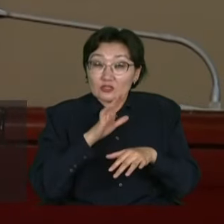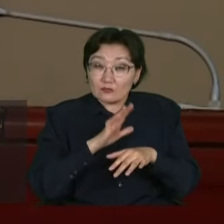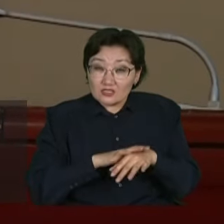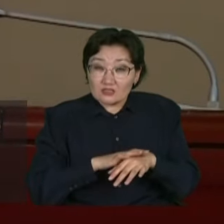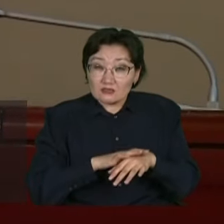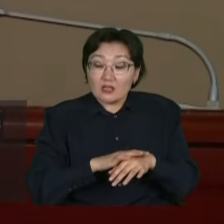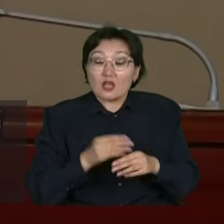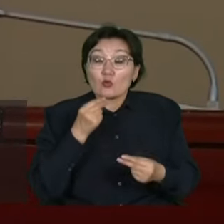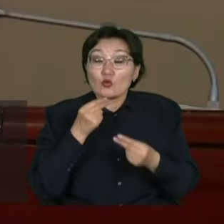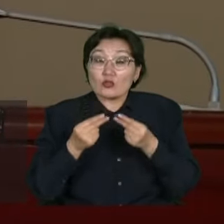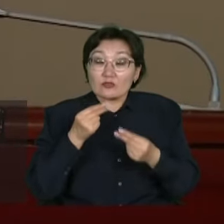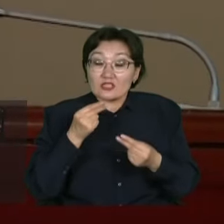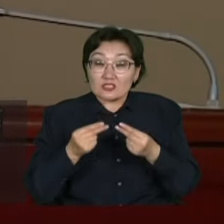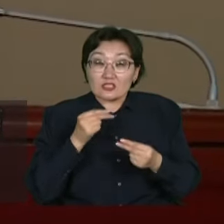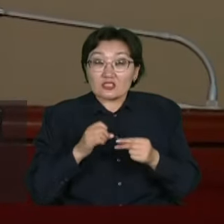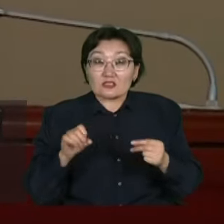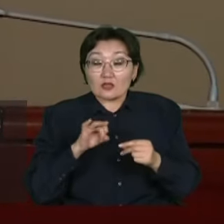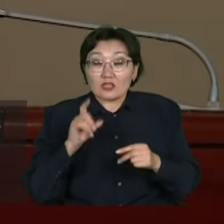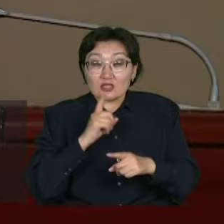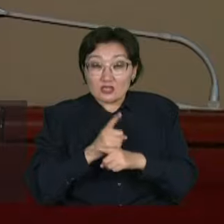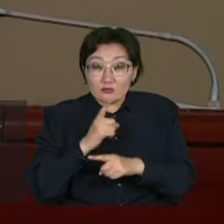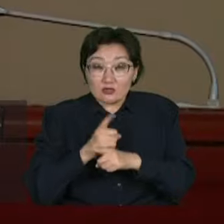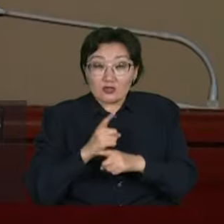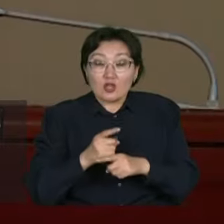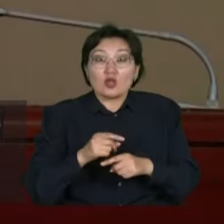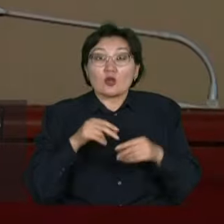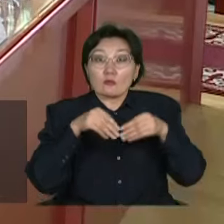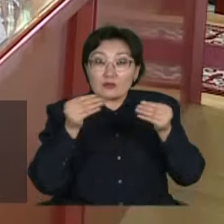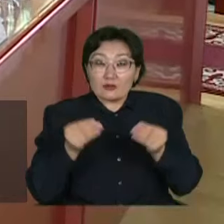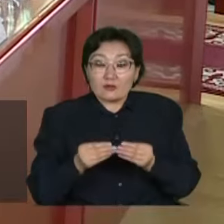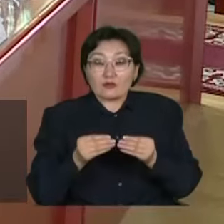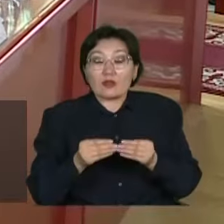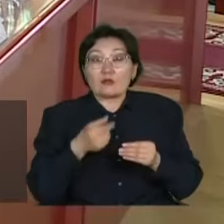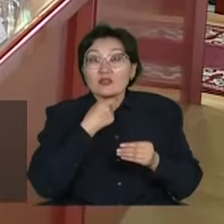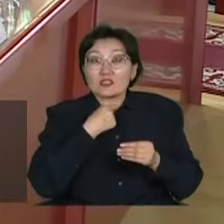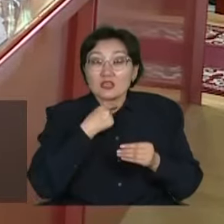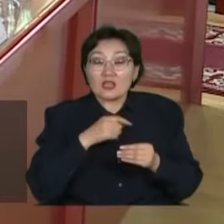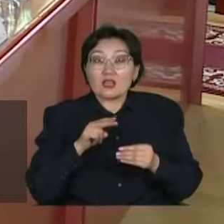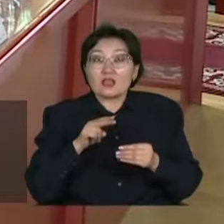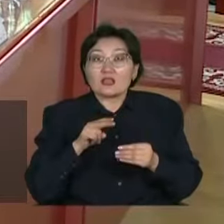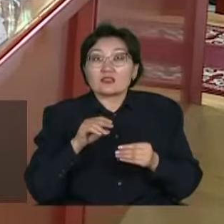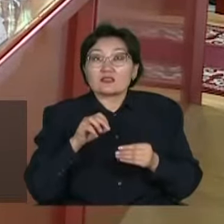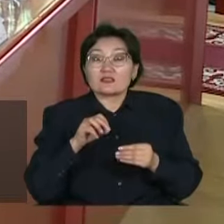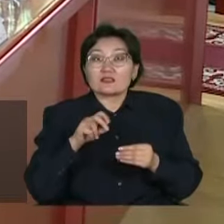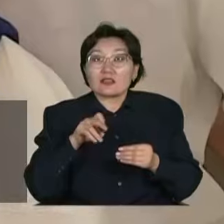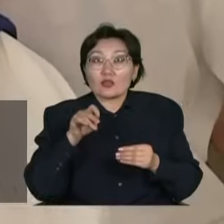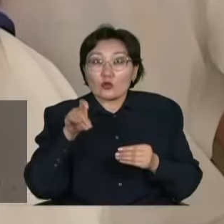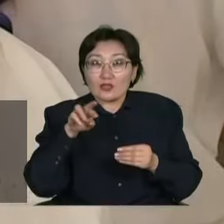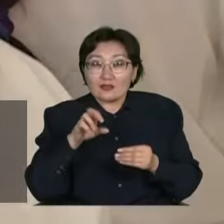өтіп кеткен өнімдерді және тыйым салынған тұшпара, шұжық, қатпарлы қамыр өнімдері